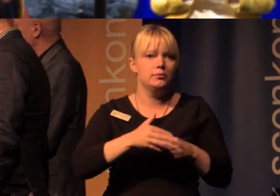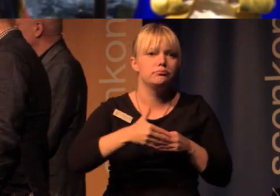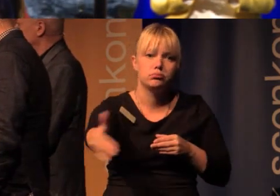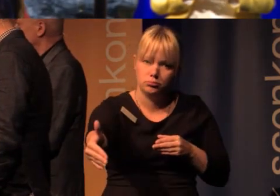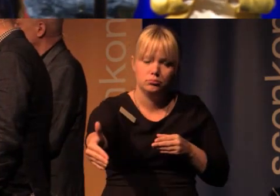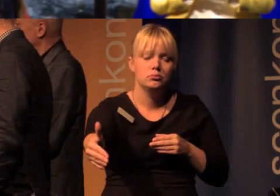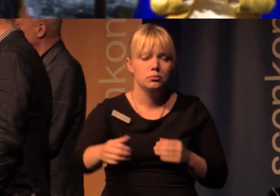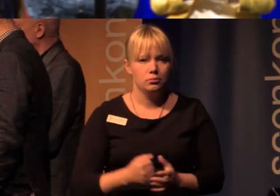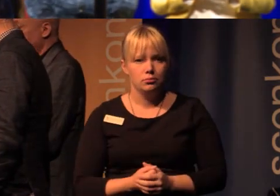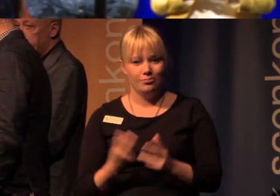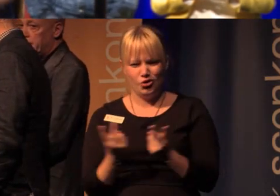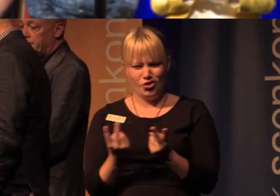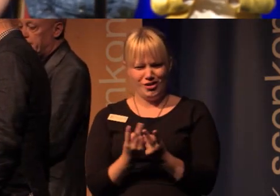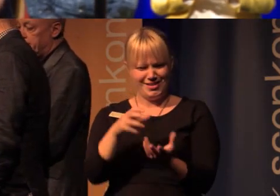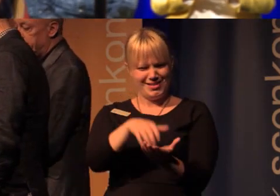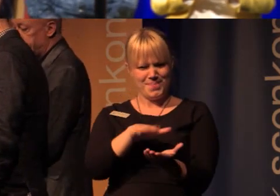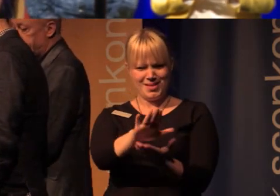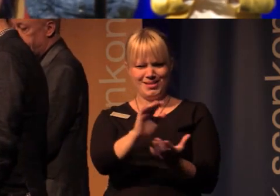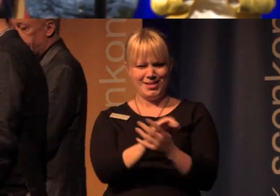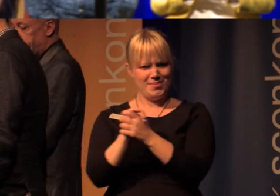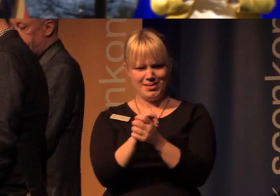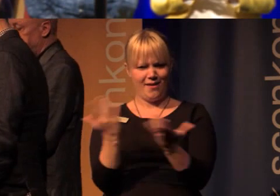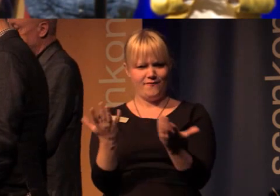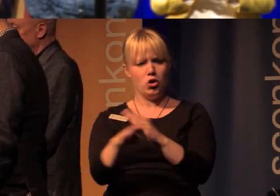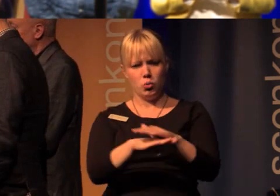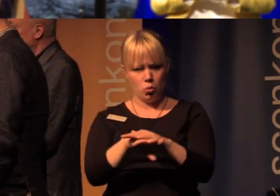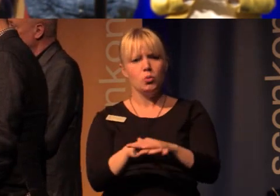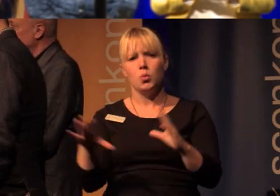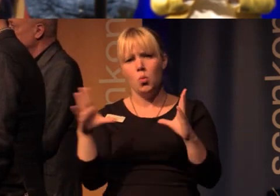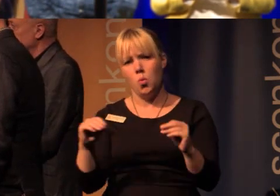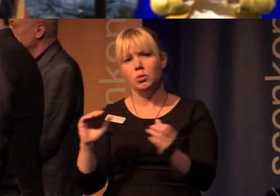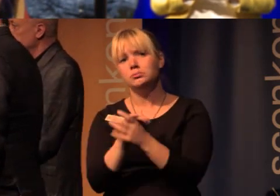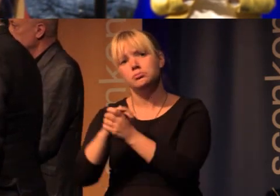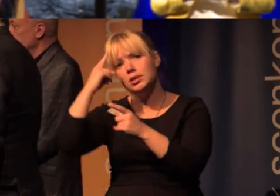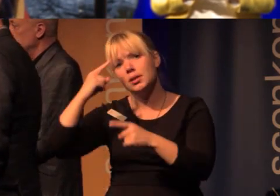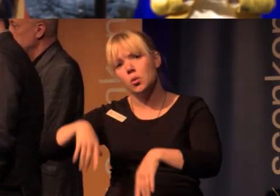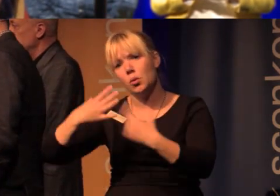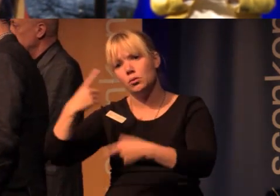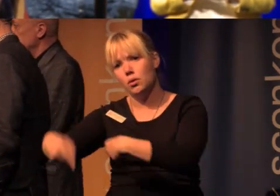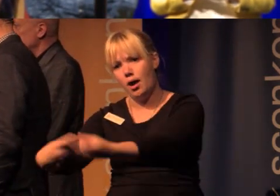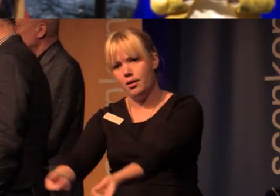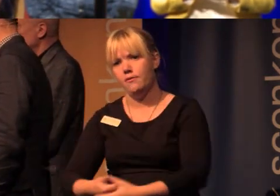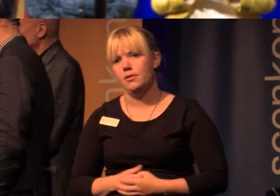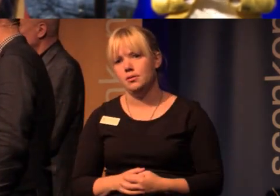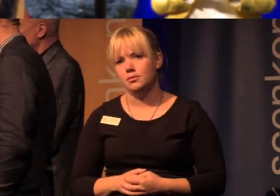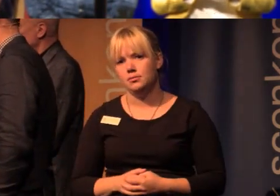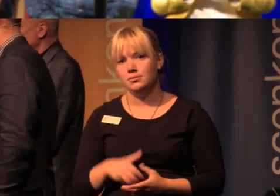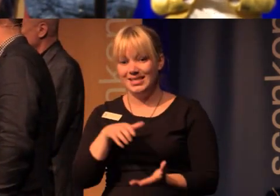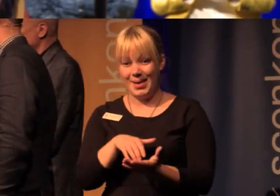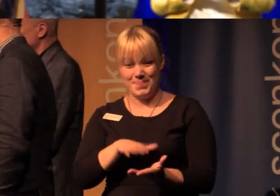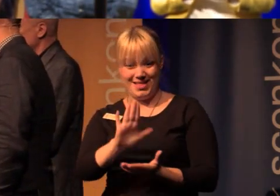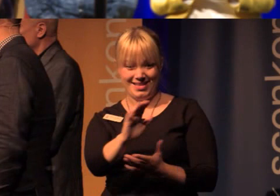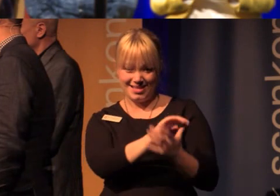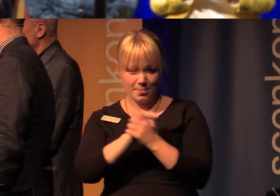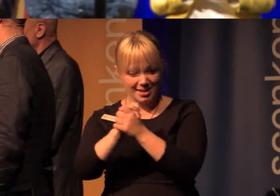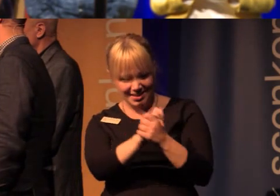den gemenskap vi har i samhället, den måste bygga på vårt gemensamma kulturarv. Gemenskapen i samhället har visat sig